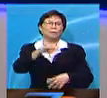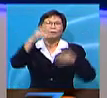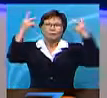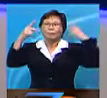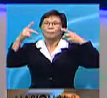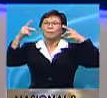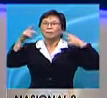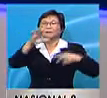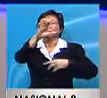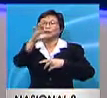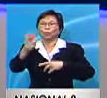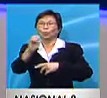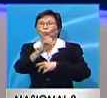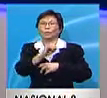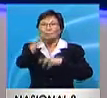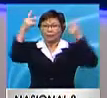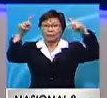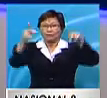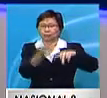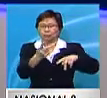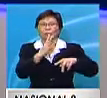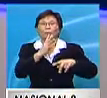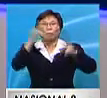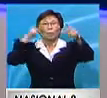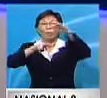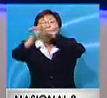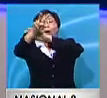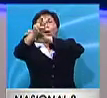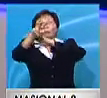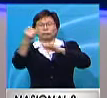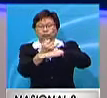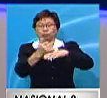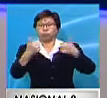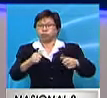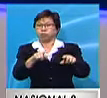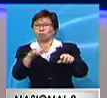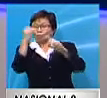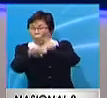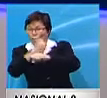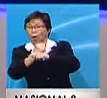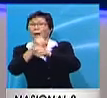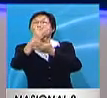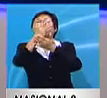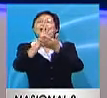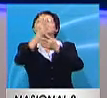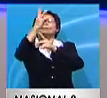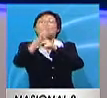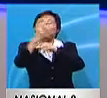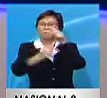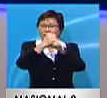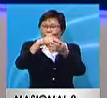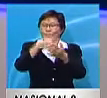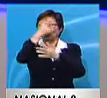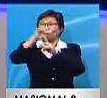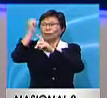eksekutifnya Datuk Amina Rashid salh berkata prospek industri kekal mencabar pada separuh kedua tahun ini menyebabkan persatuan automotif